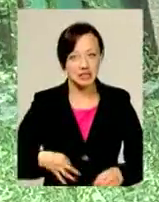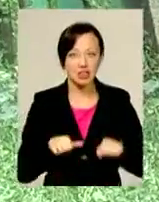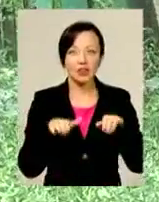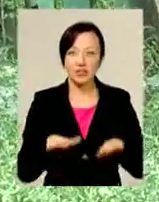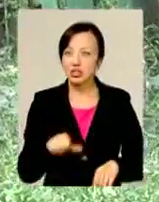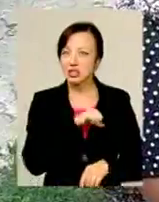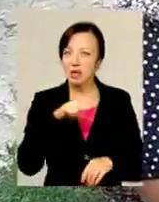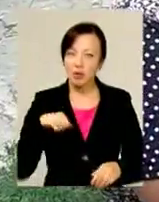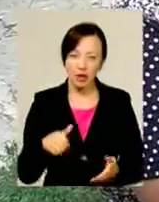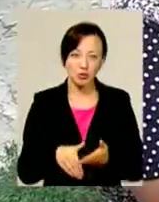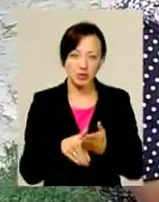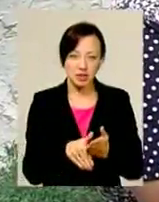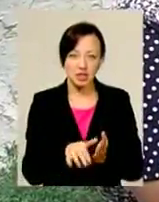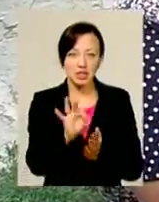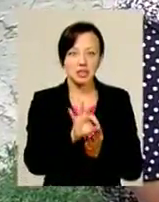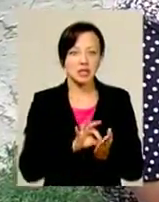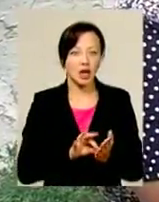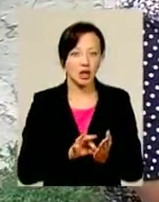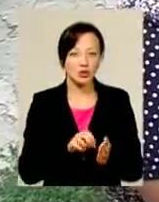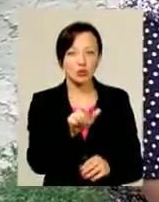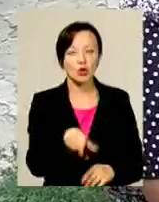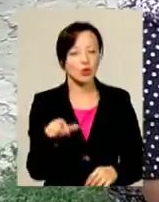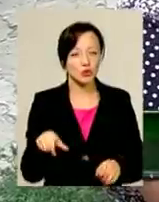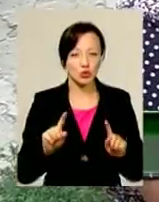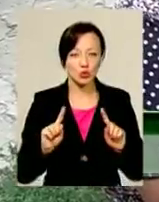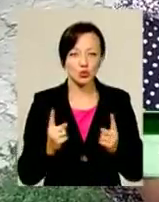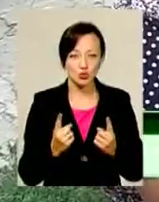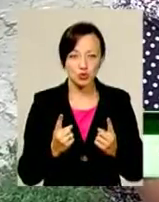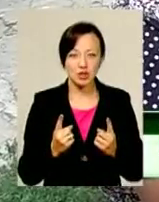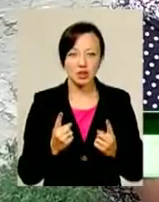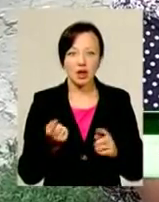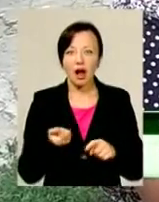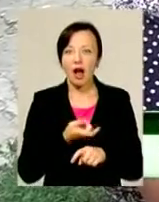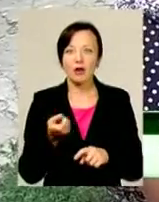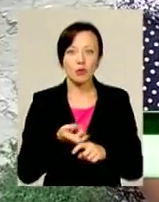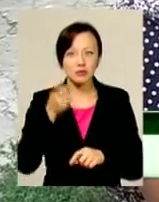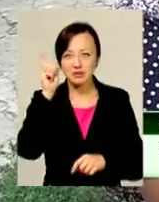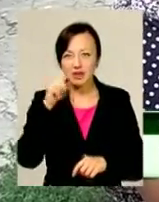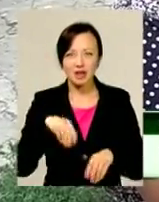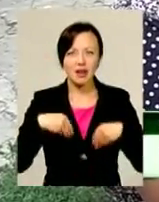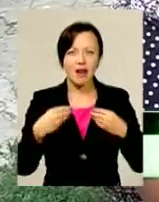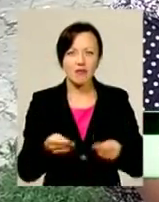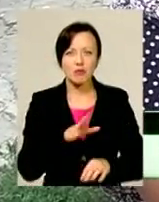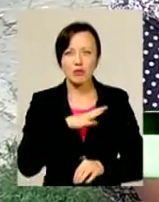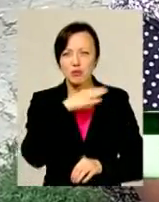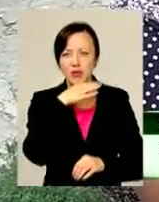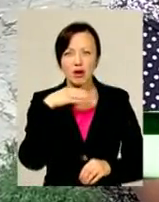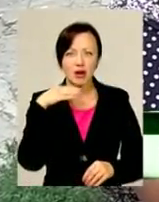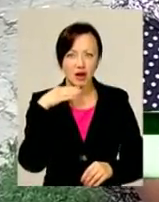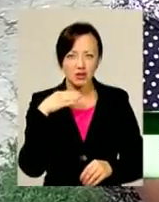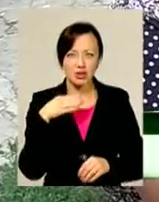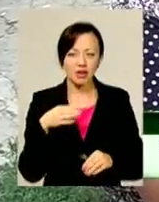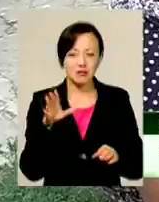сама допомогти. Зразу люди дуже. Знаю, що картоплі стільки давали, стільки, що